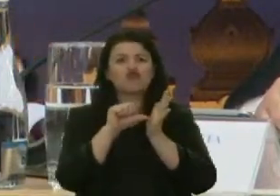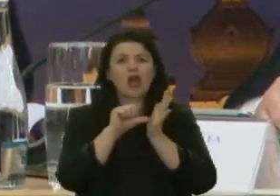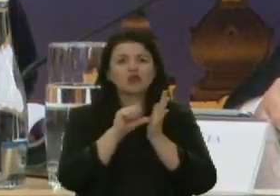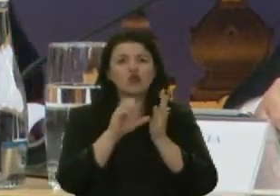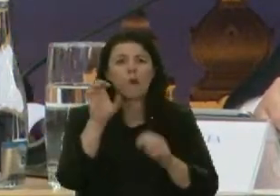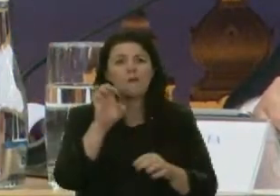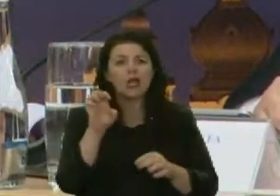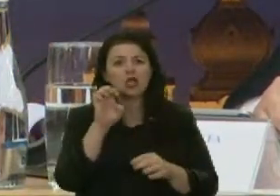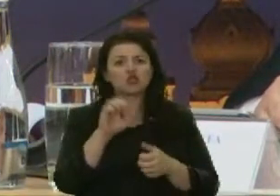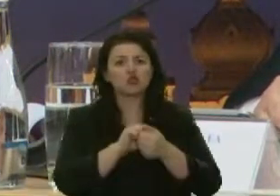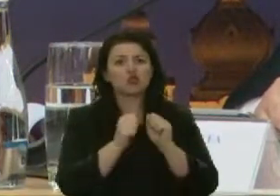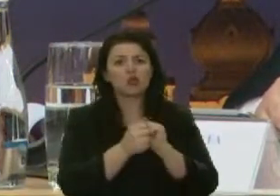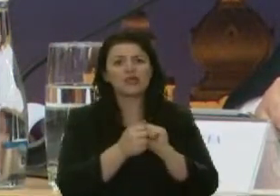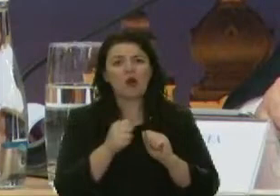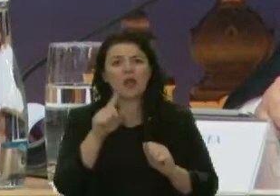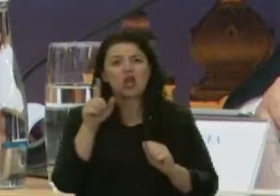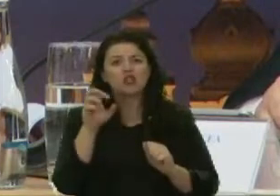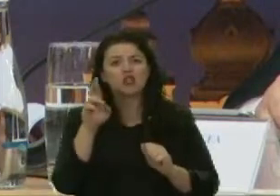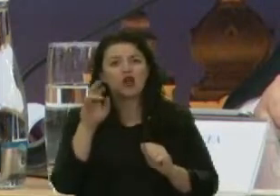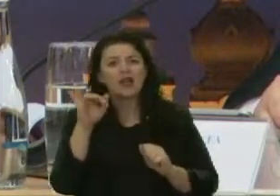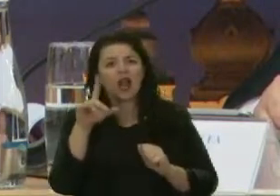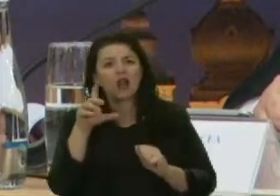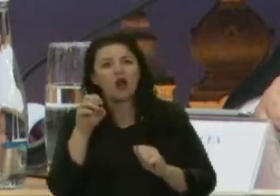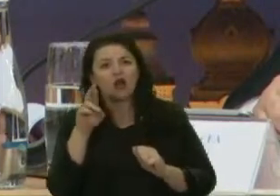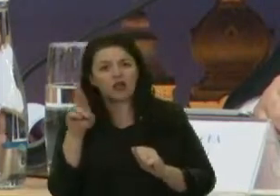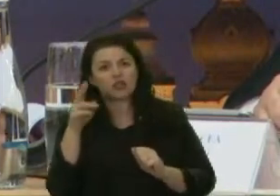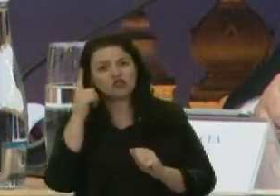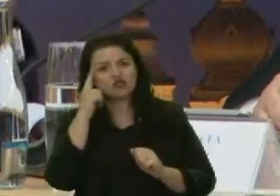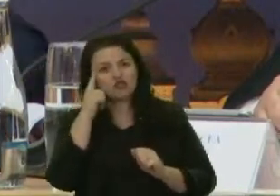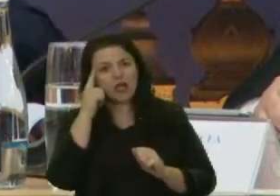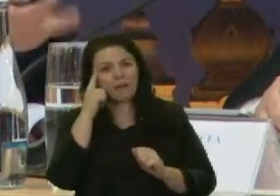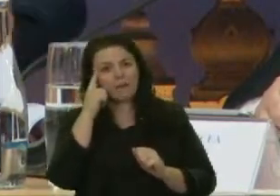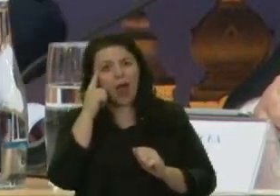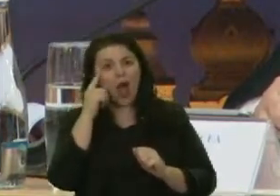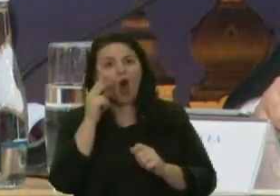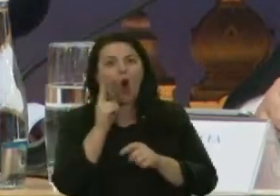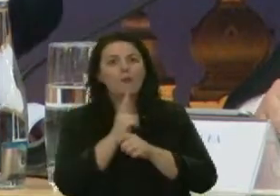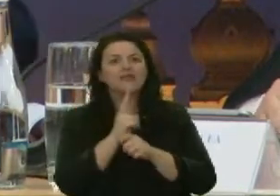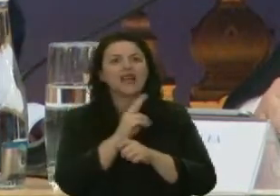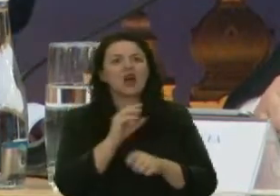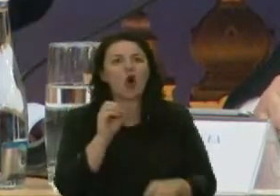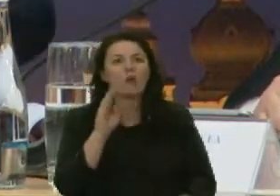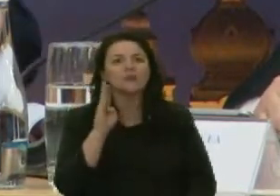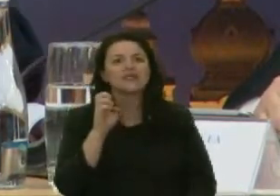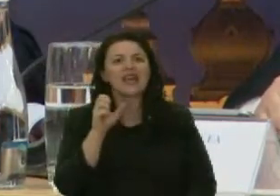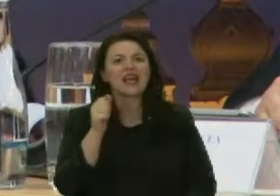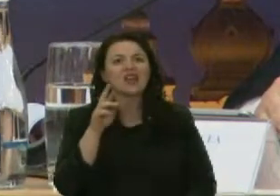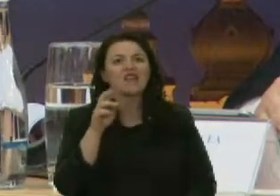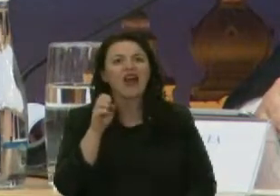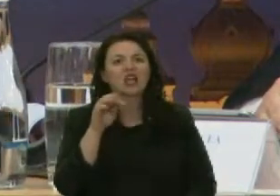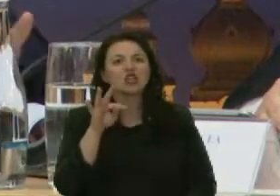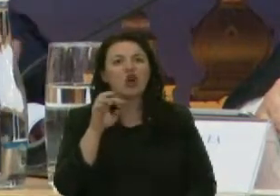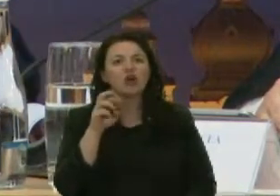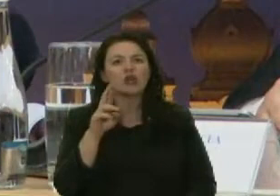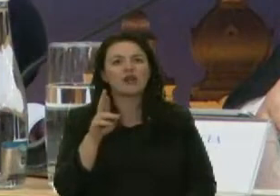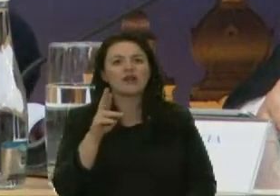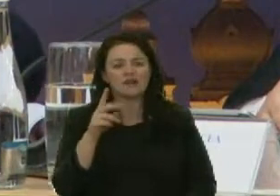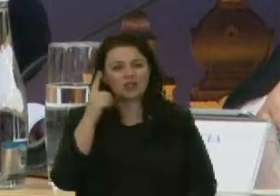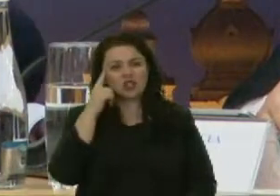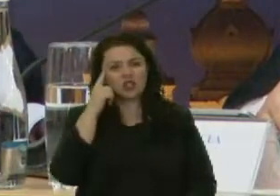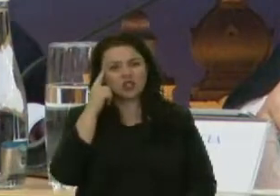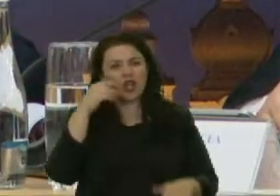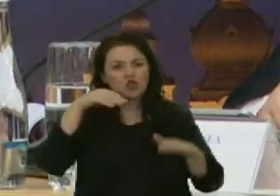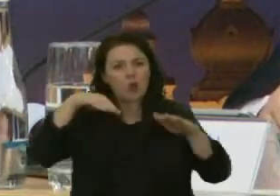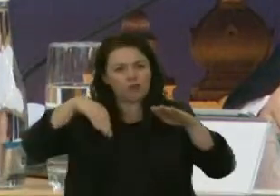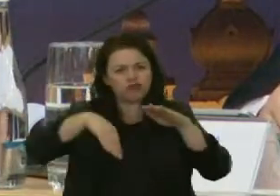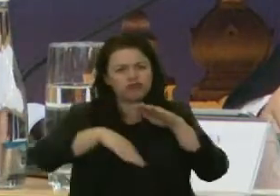centrul sau prin Zorilor pe pe știm bine pe Observator că lăsa vara tirurile urme de cauciuc